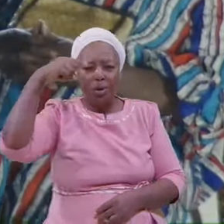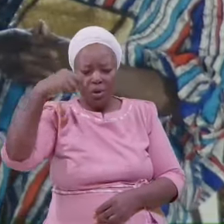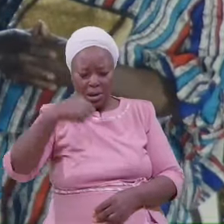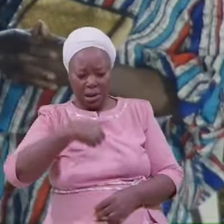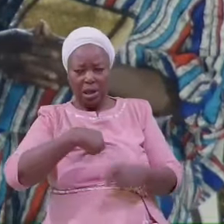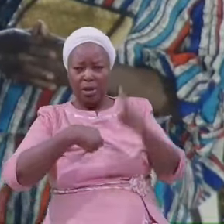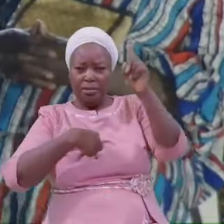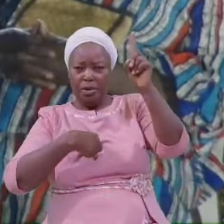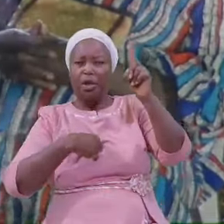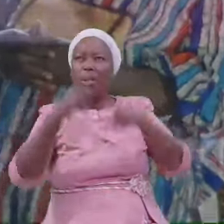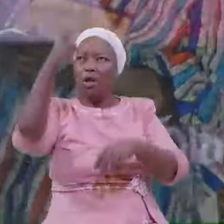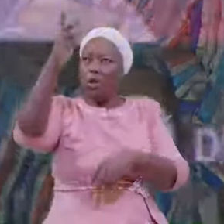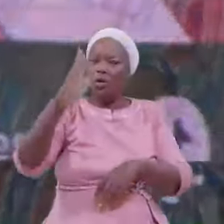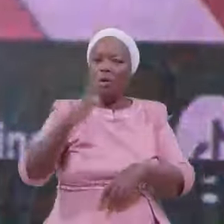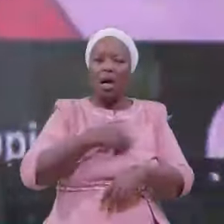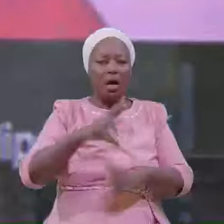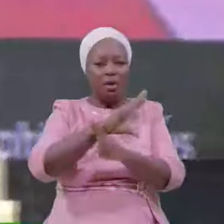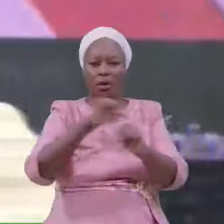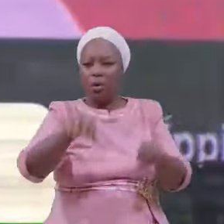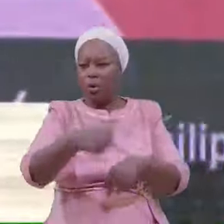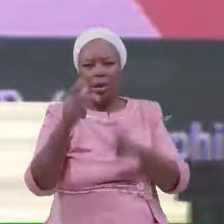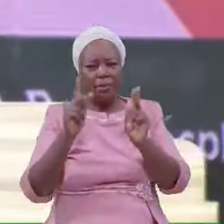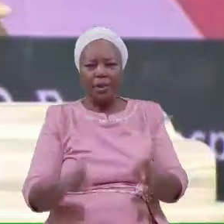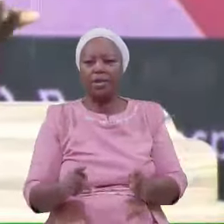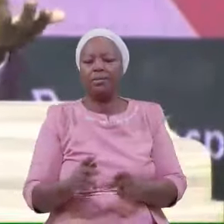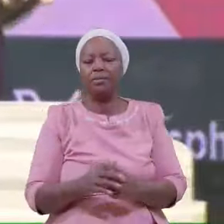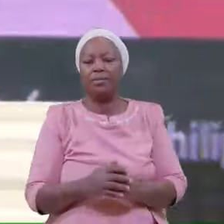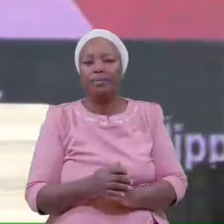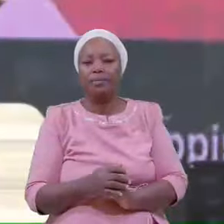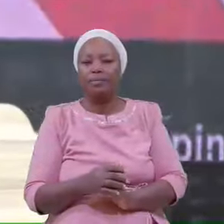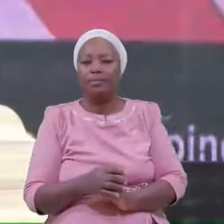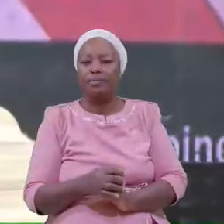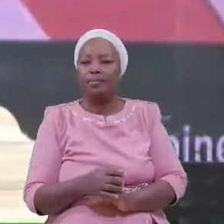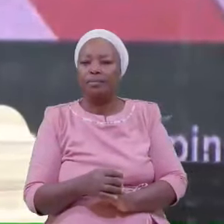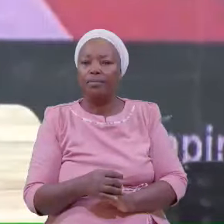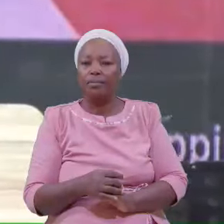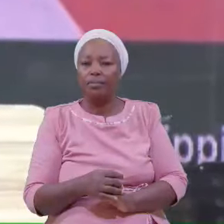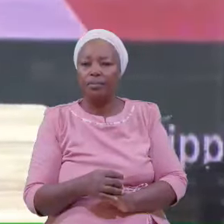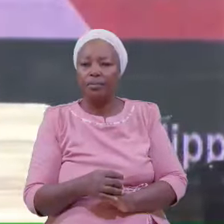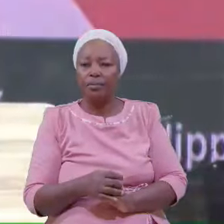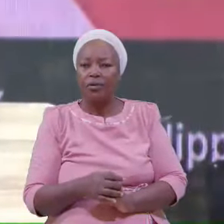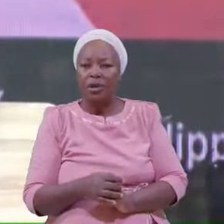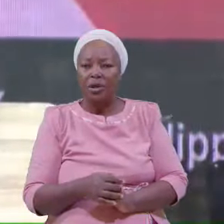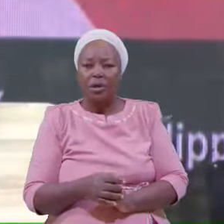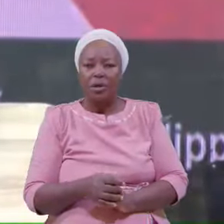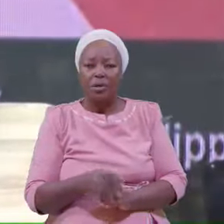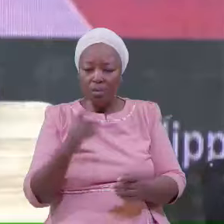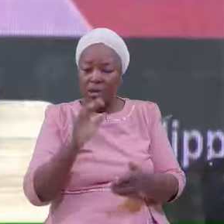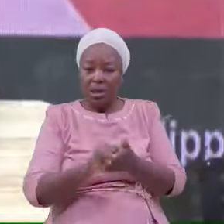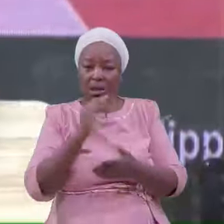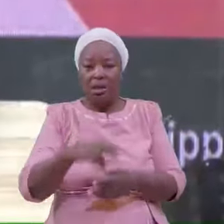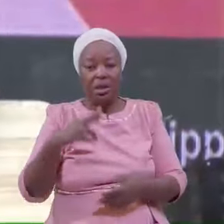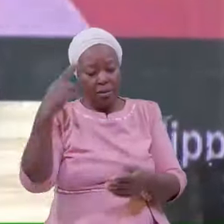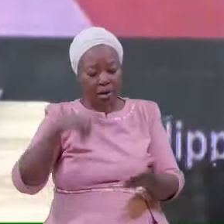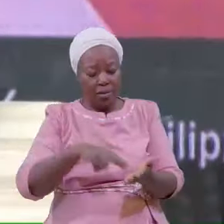is none else. Sapagkat ako ang Diyos, wala nang iba ang sabi ng Panginoon. Tatanggapin mo